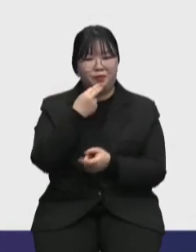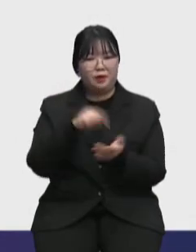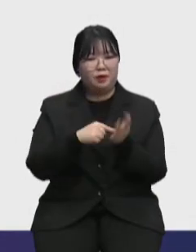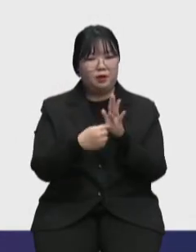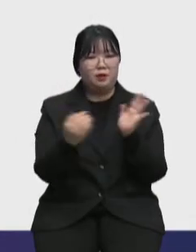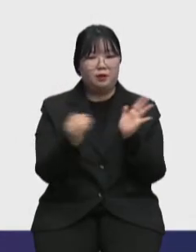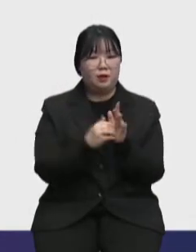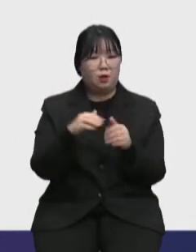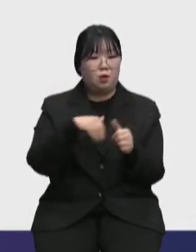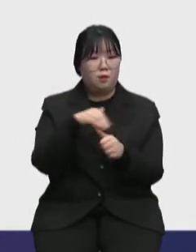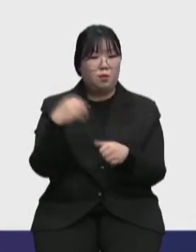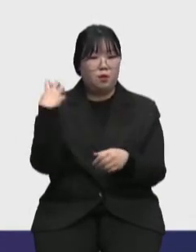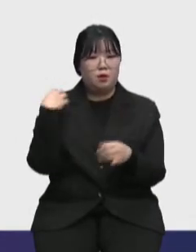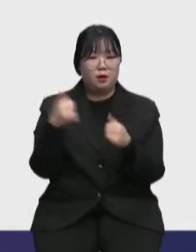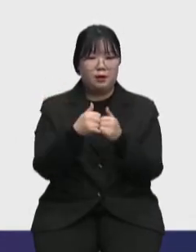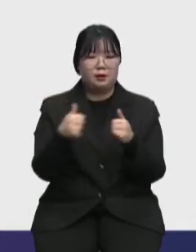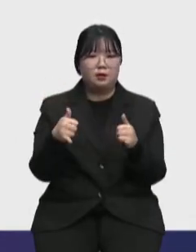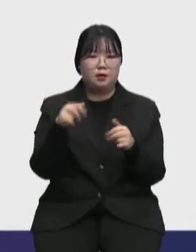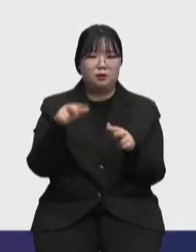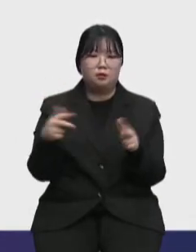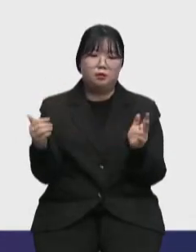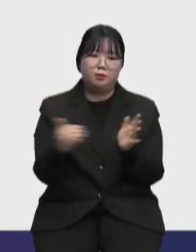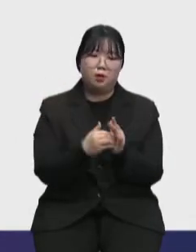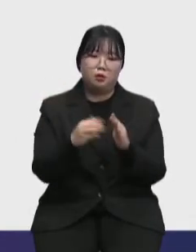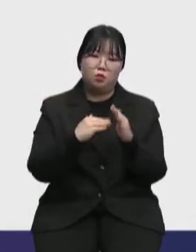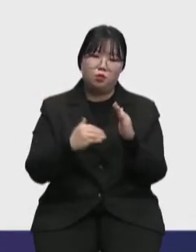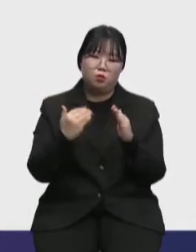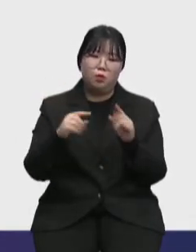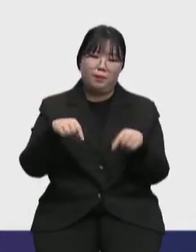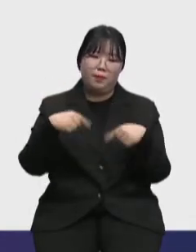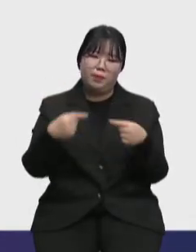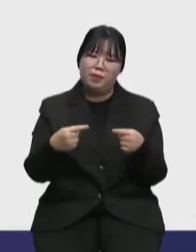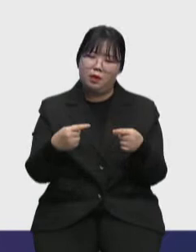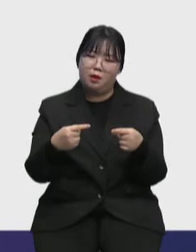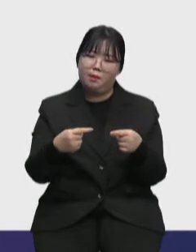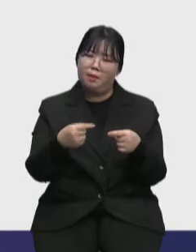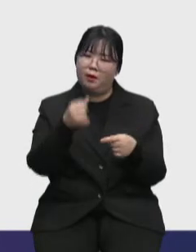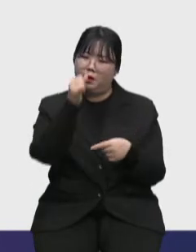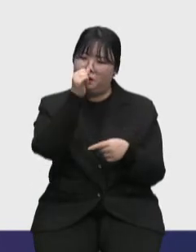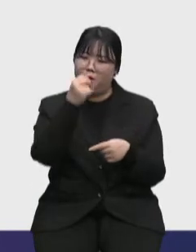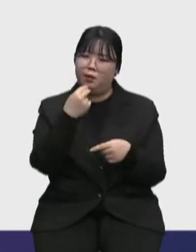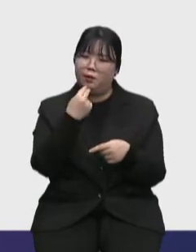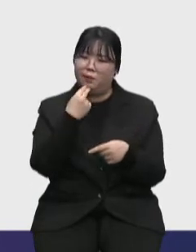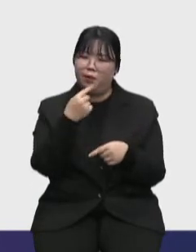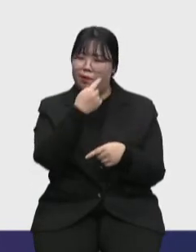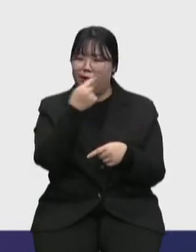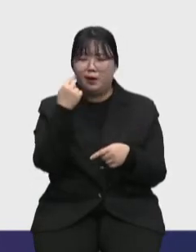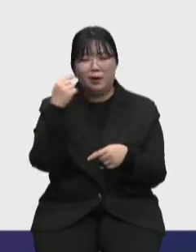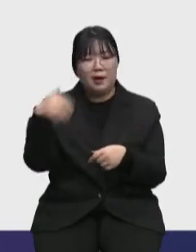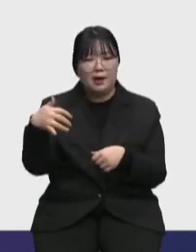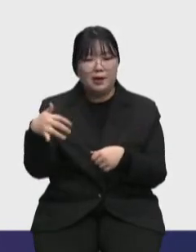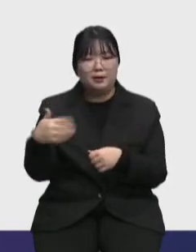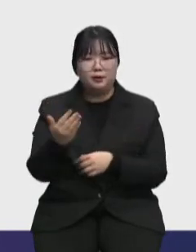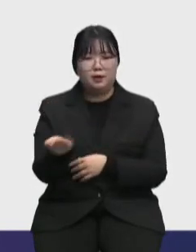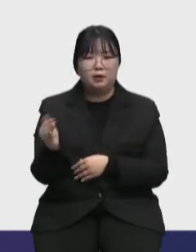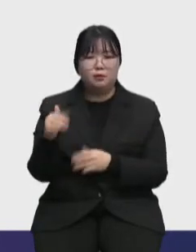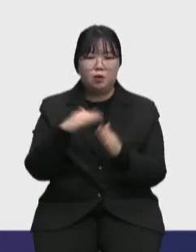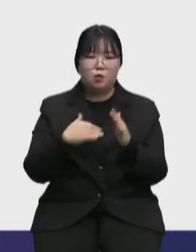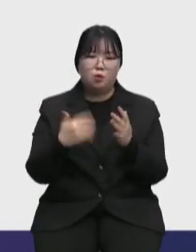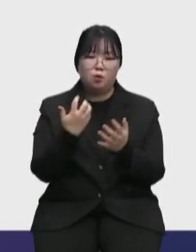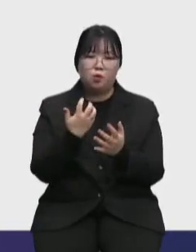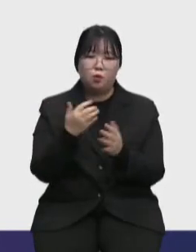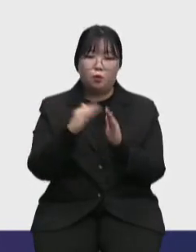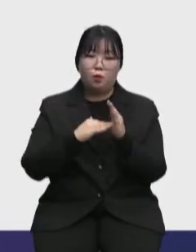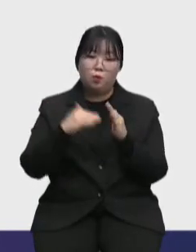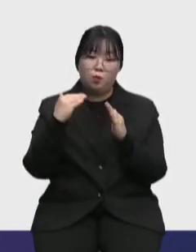관계자는 아직까지 공식적으로 참여를 희망하는 지자체가 있는지 확인하지 못했지만 공모 준비 과정을 꼭 드러내면서